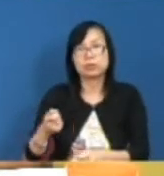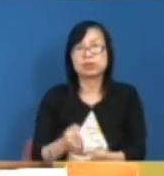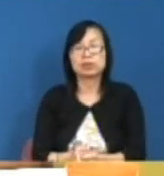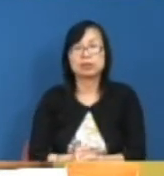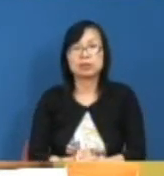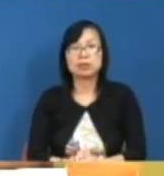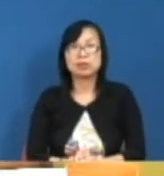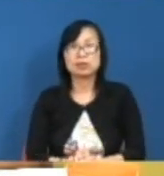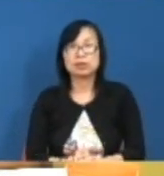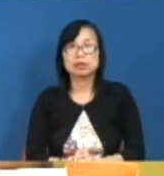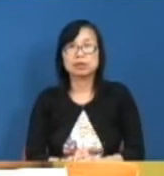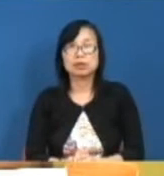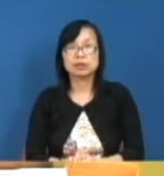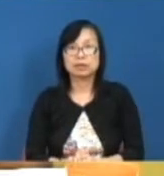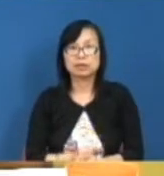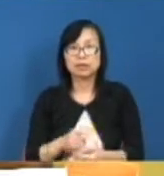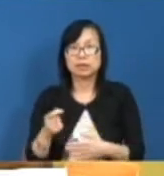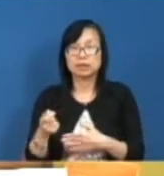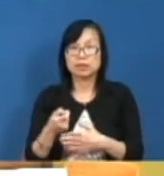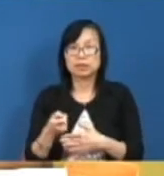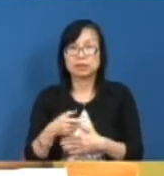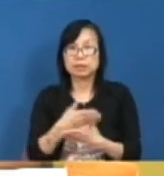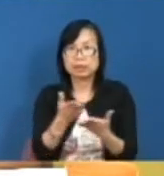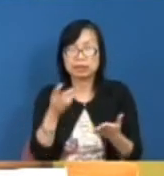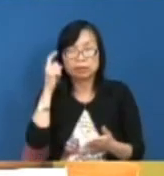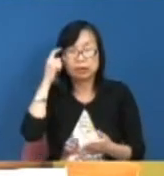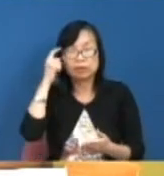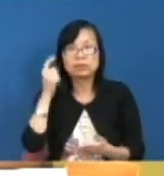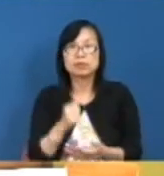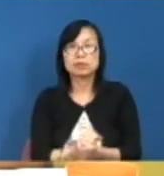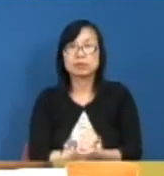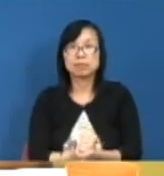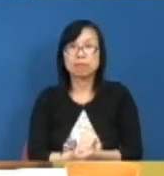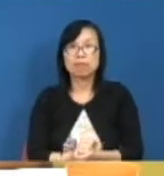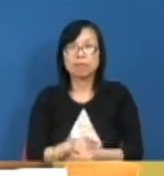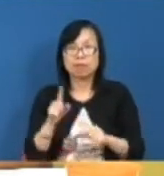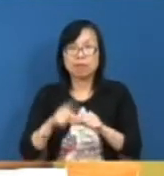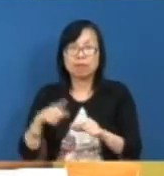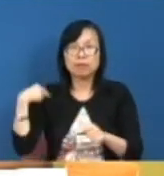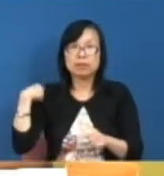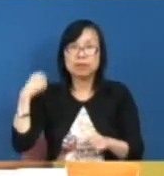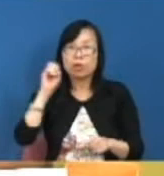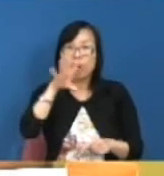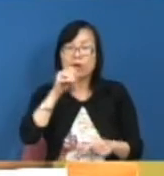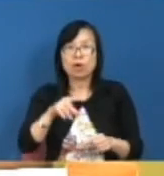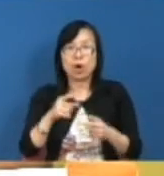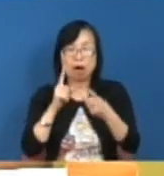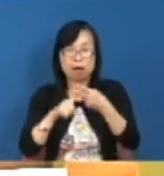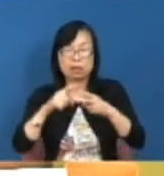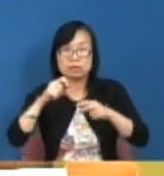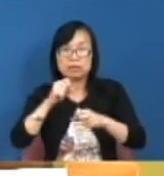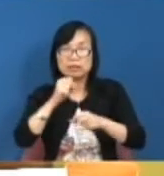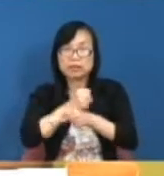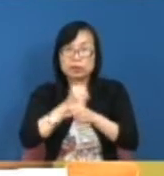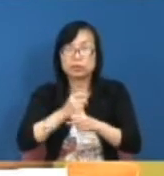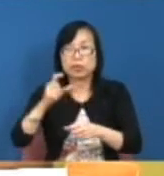嘅，最 significant 嘅就係即係最大家都知道嘅，就係中共中央港澳工作小組嘅組長許